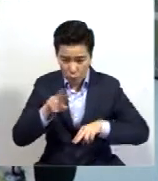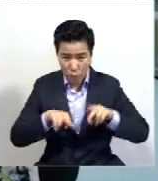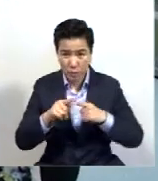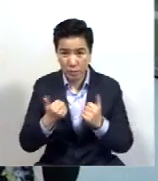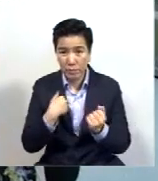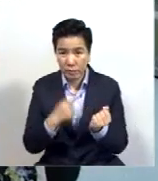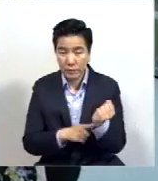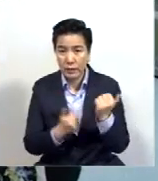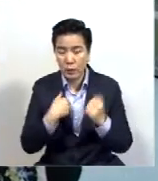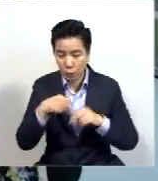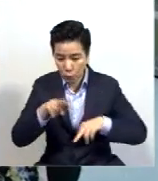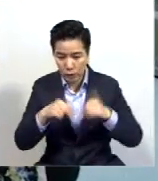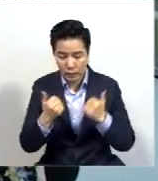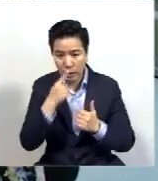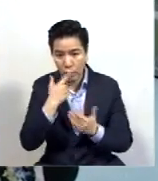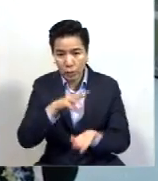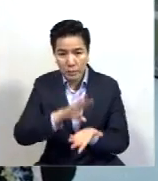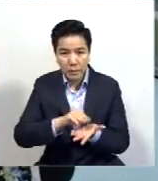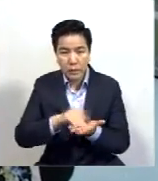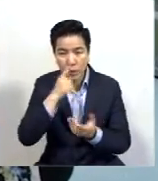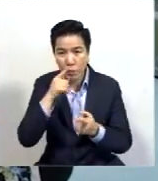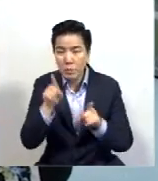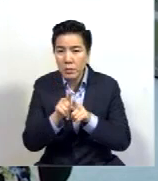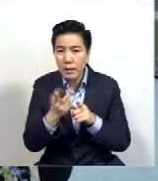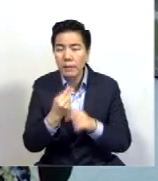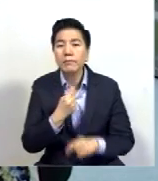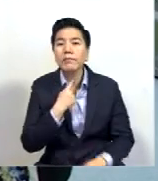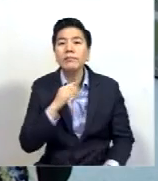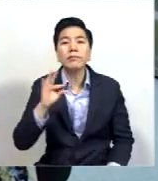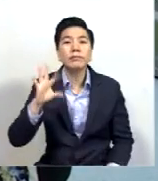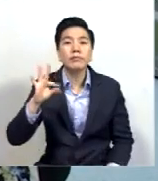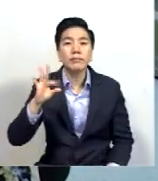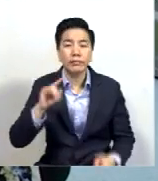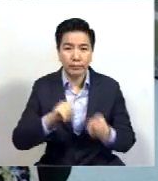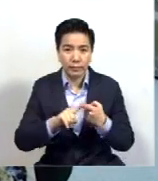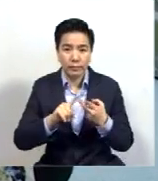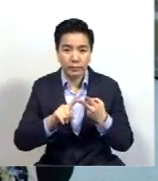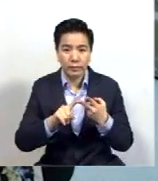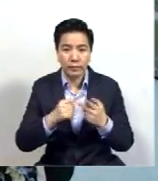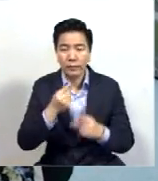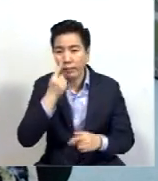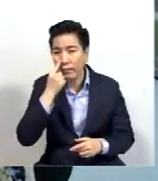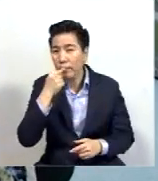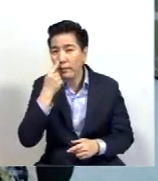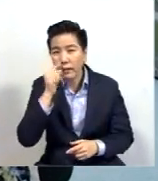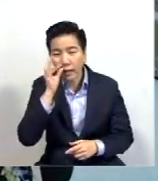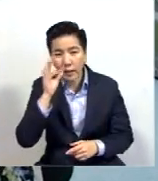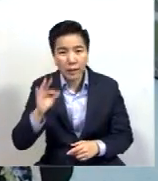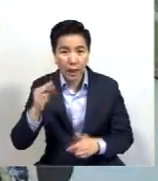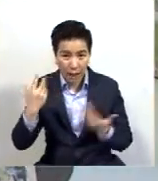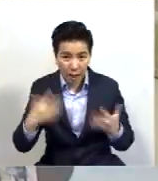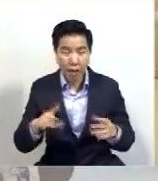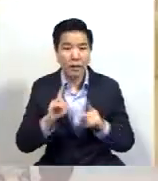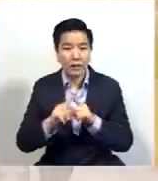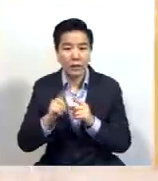อันนี้การตรวจแต่ครั้งเนี่ยเมื่อเราเก็บเสมหะเก็บการสวอปจากโพรงจมูกแล้วเนี่ย